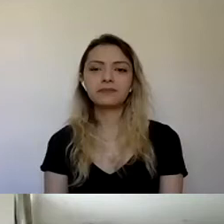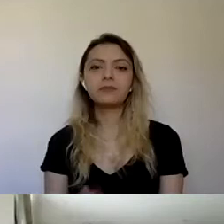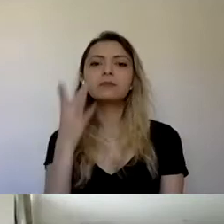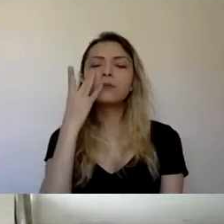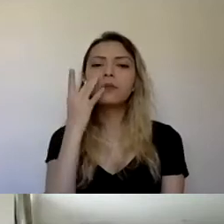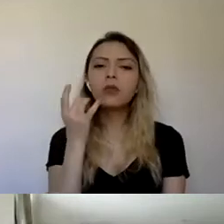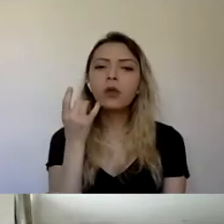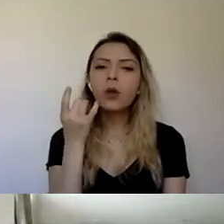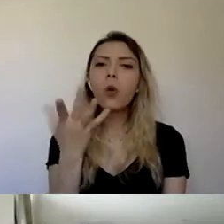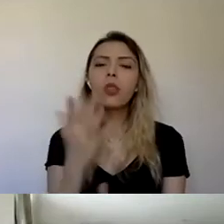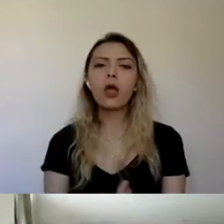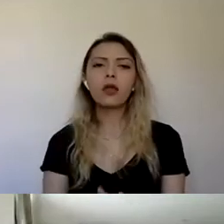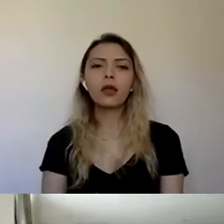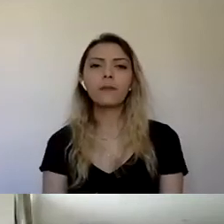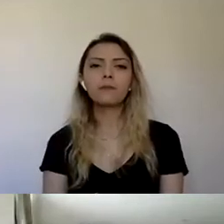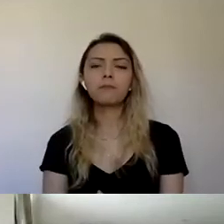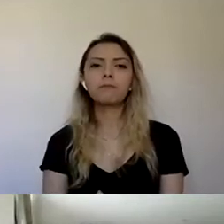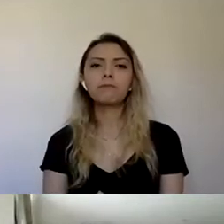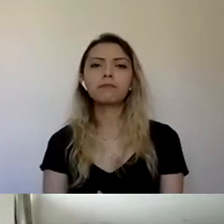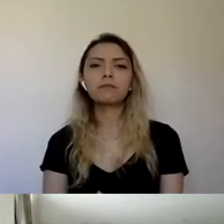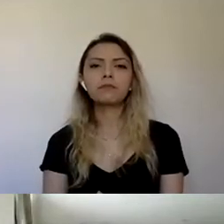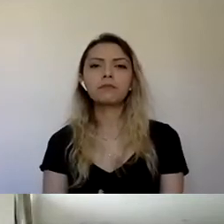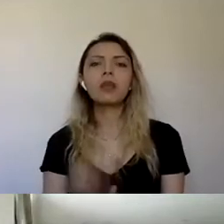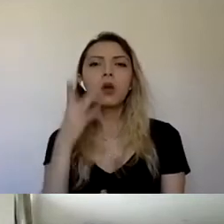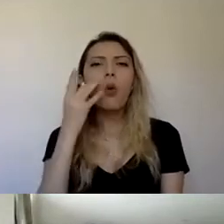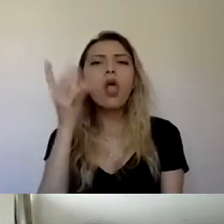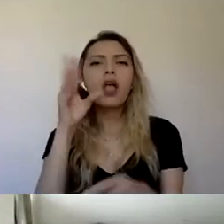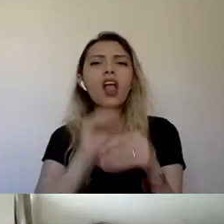Göstergelerde tabii ulaşılabilir veri çok önemli